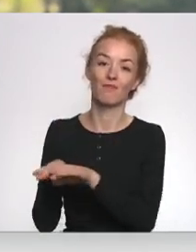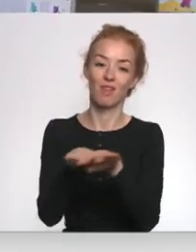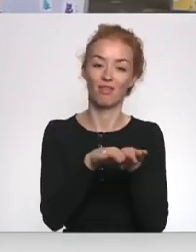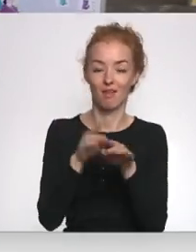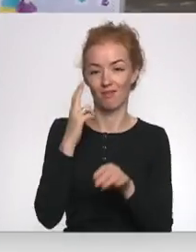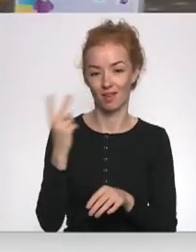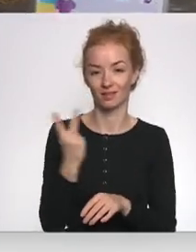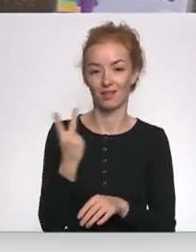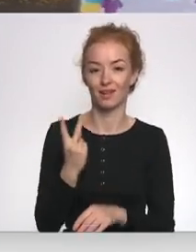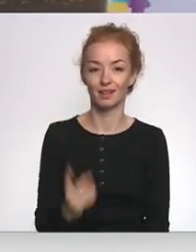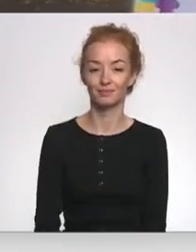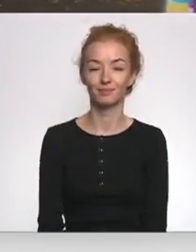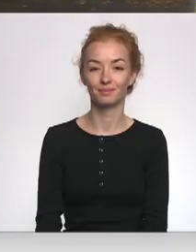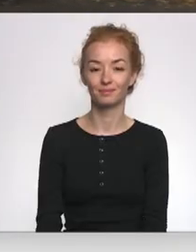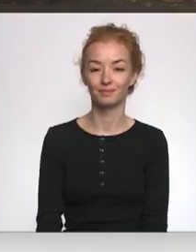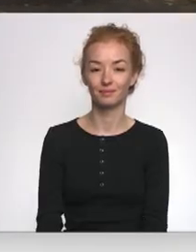vecāki.